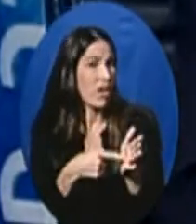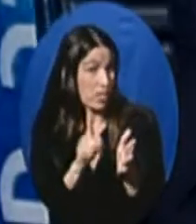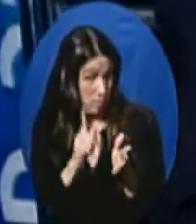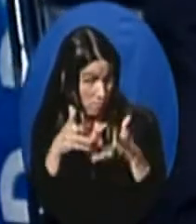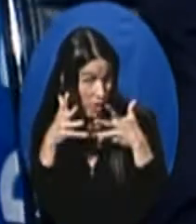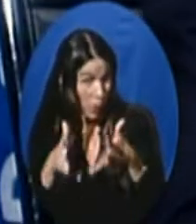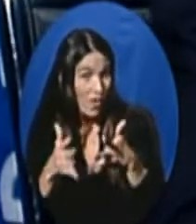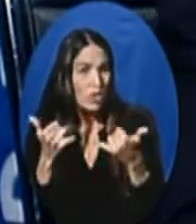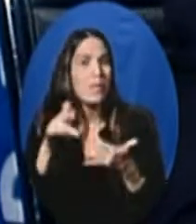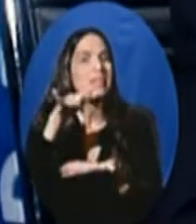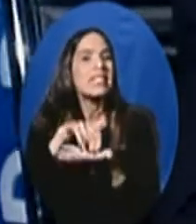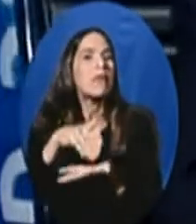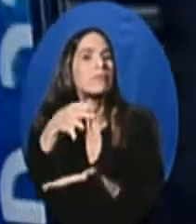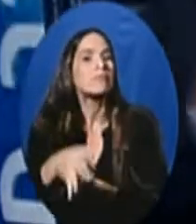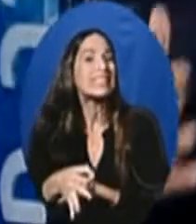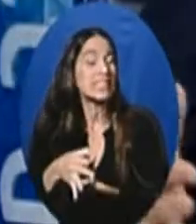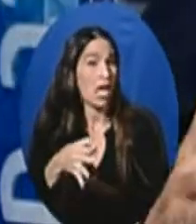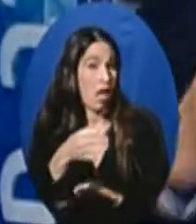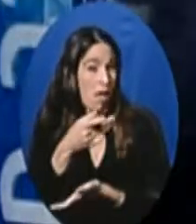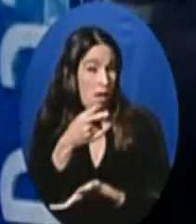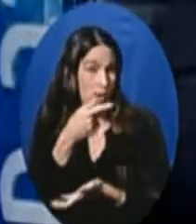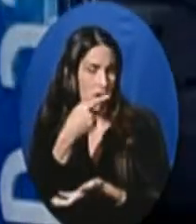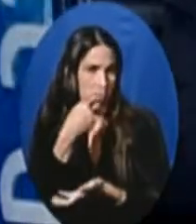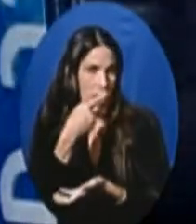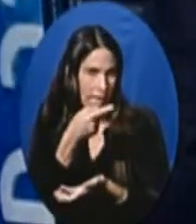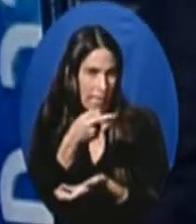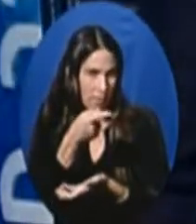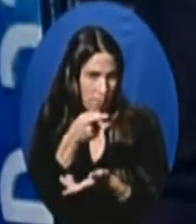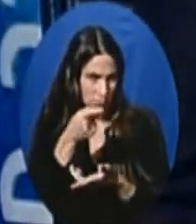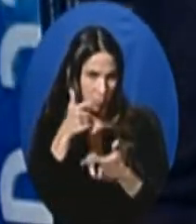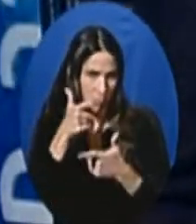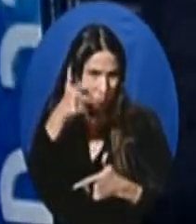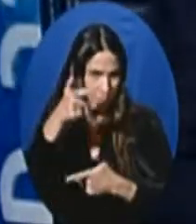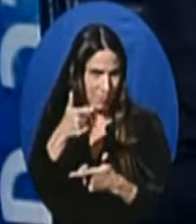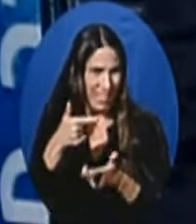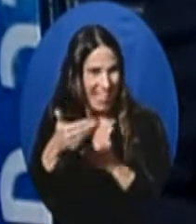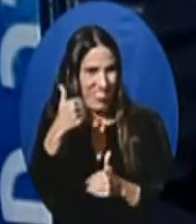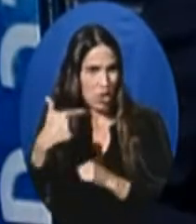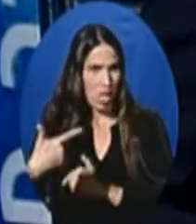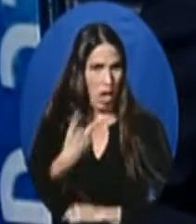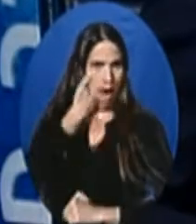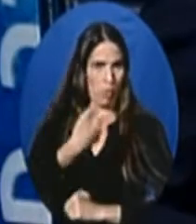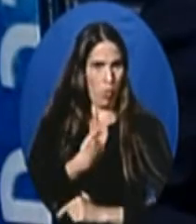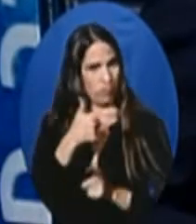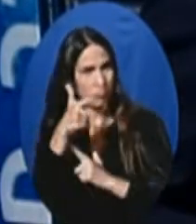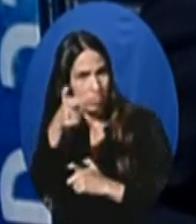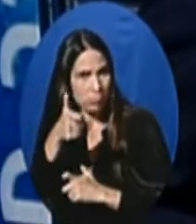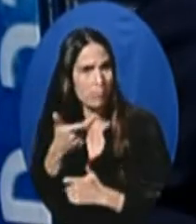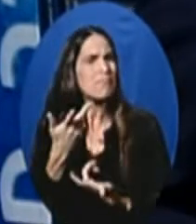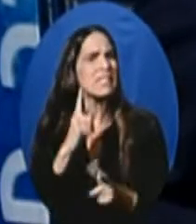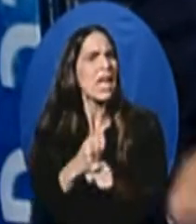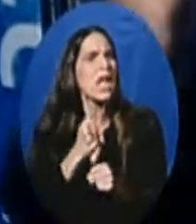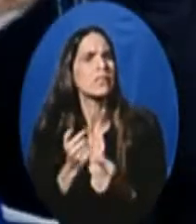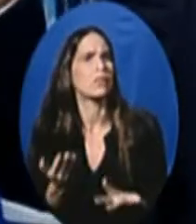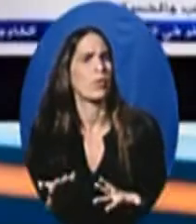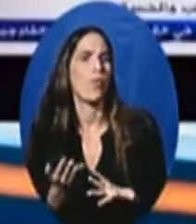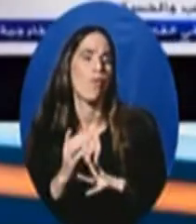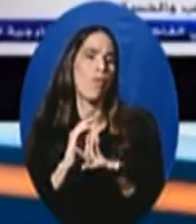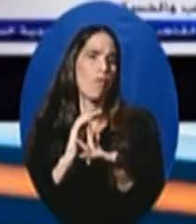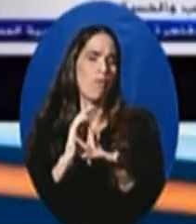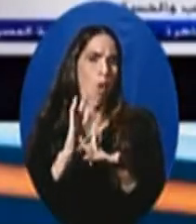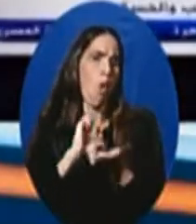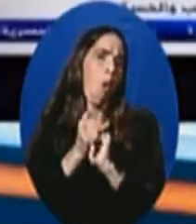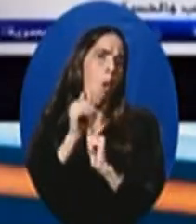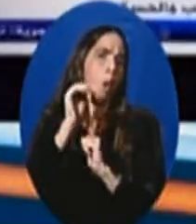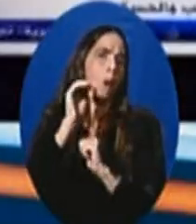אותם אם הם משום היום בקונטרה, כדאי להגיד בואו נקדים את המאוחר, קם לאורד גרחה, השכם לאורגו, בואו נקה בהם כעת. יכול להשאיר